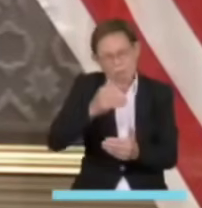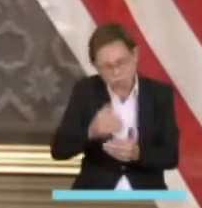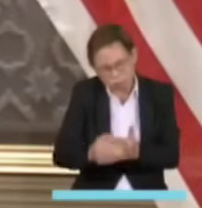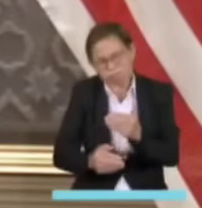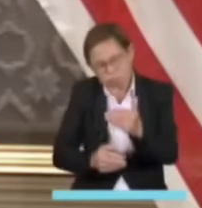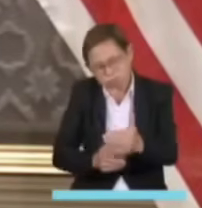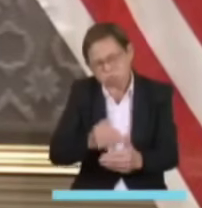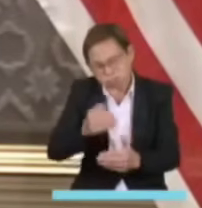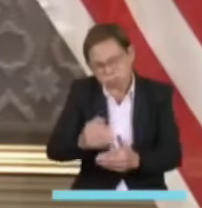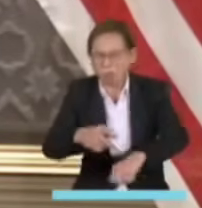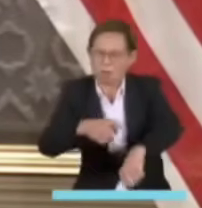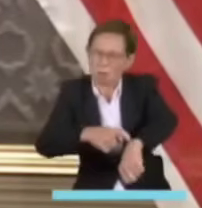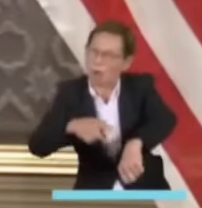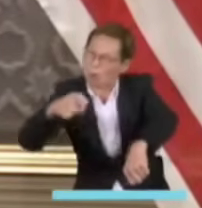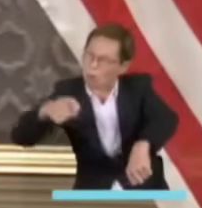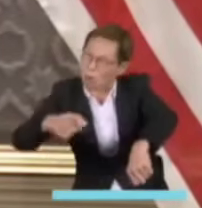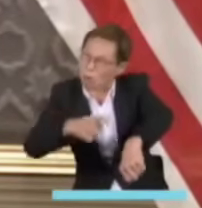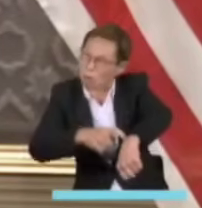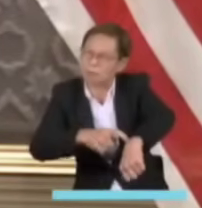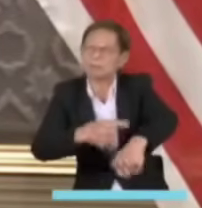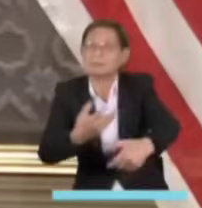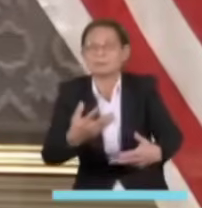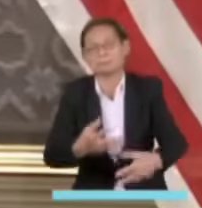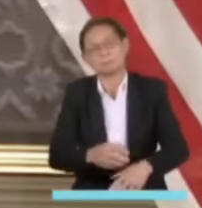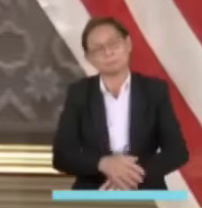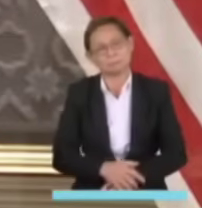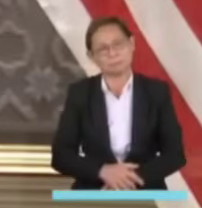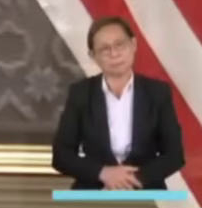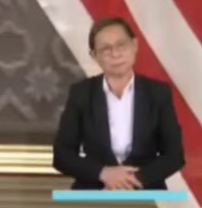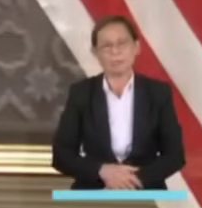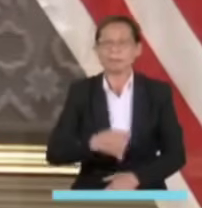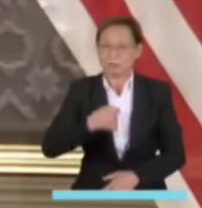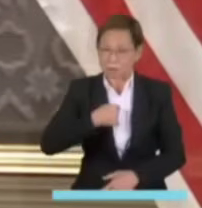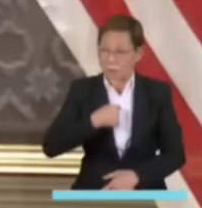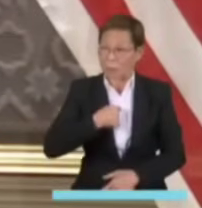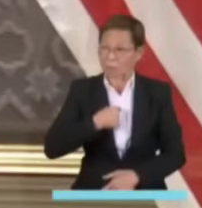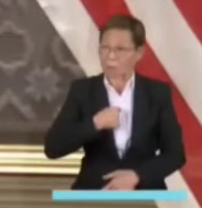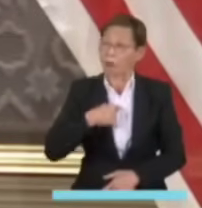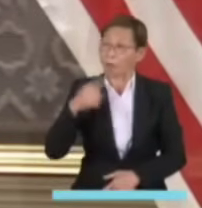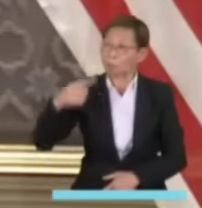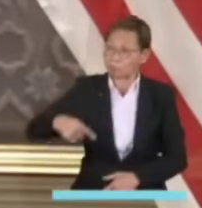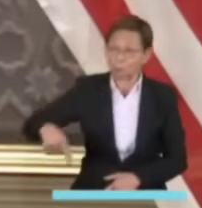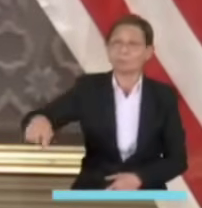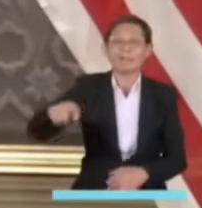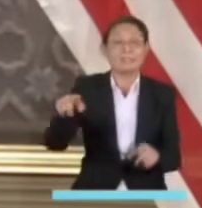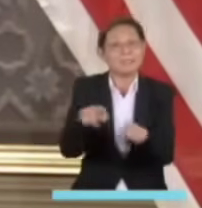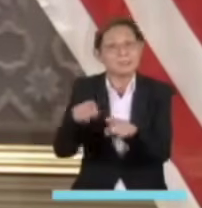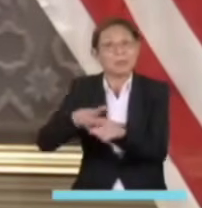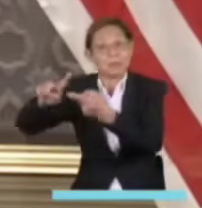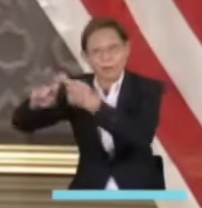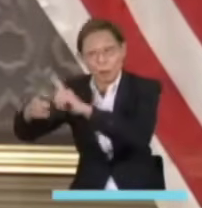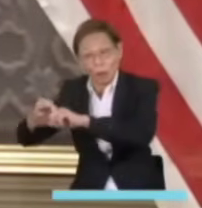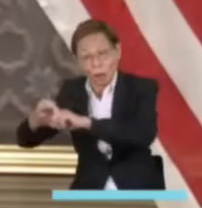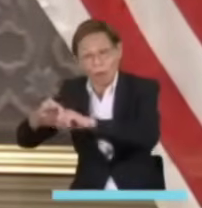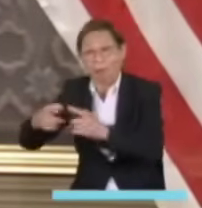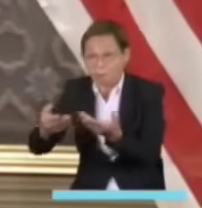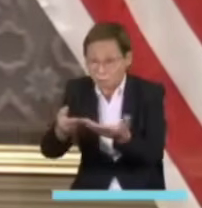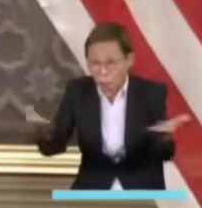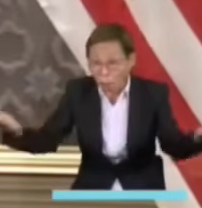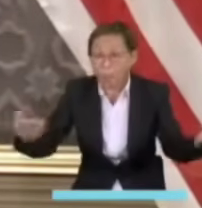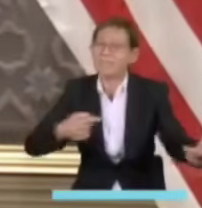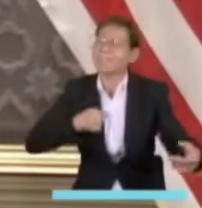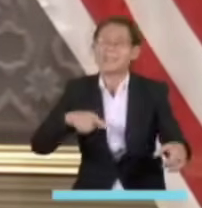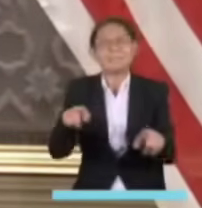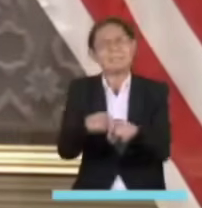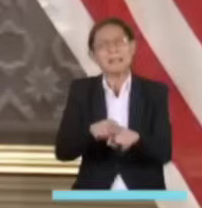masa dan kadang-kadang melelahkan. Saya sendiri, seperti mana ramai rakan-rakan, saudara, rasa tidak